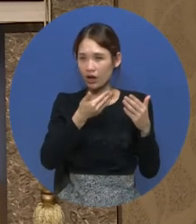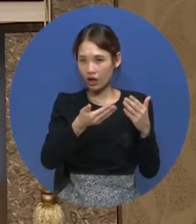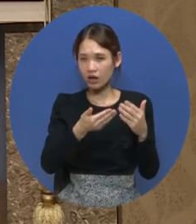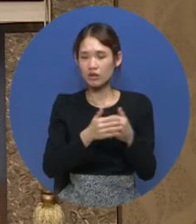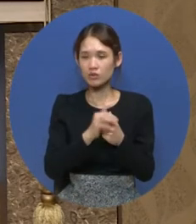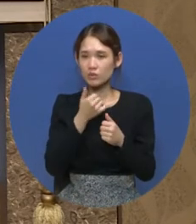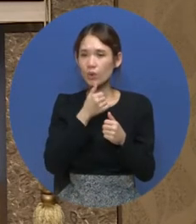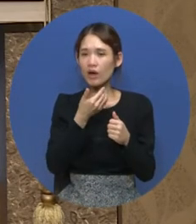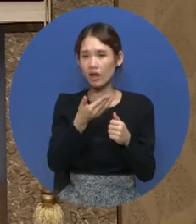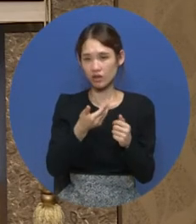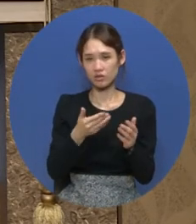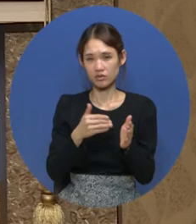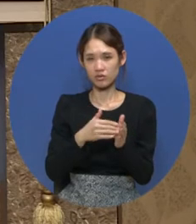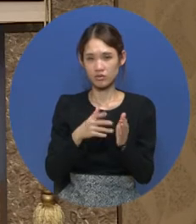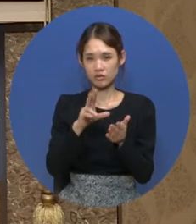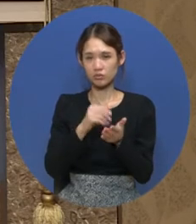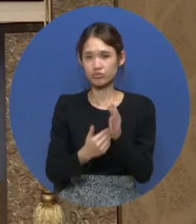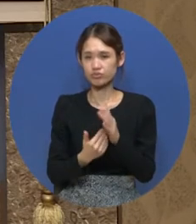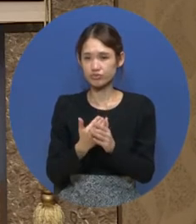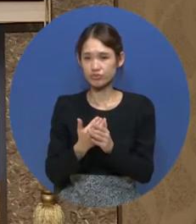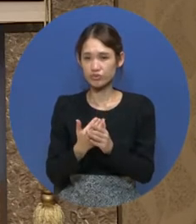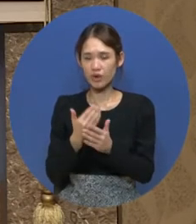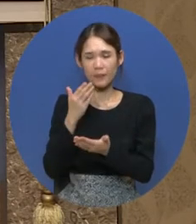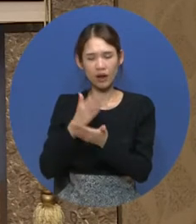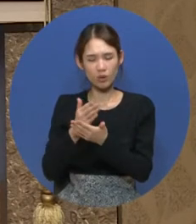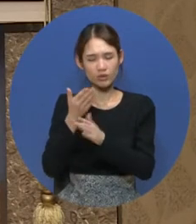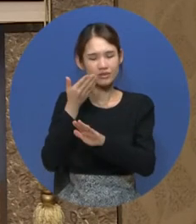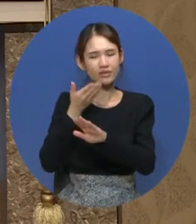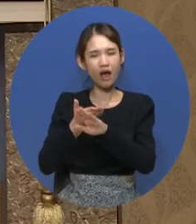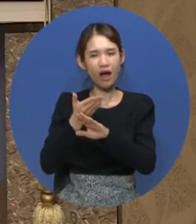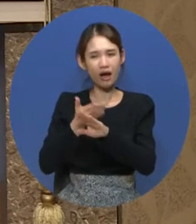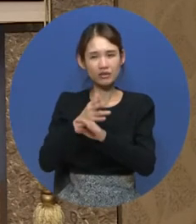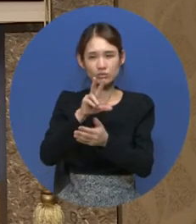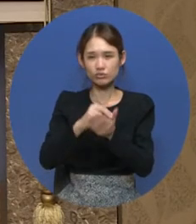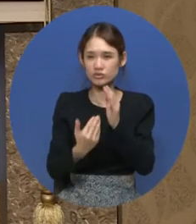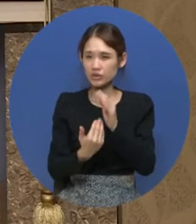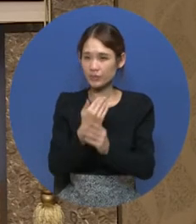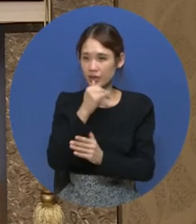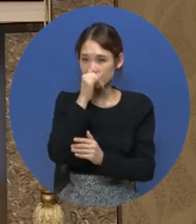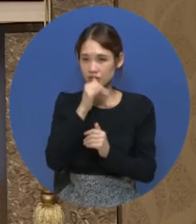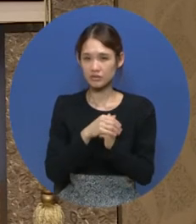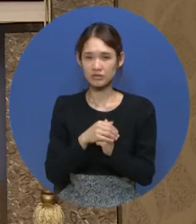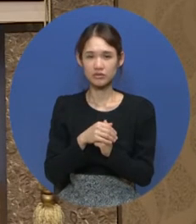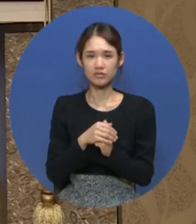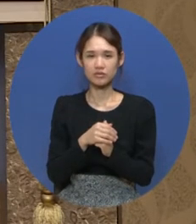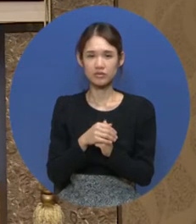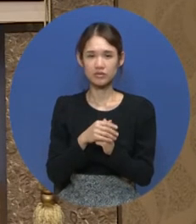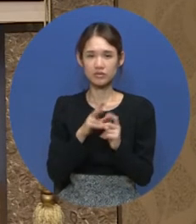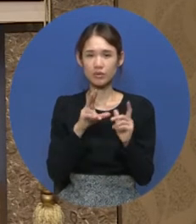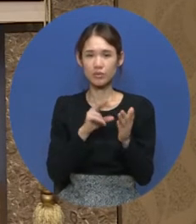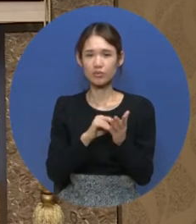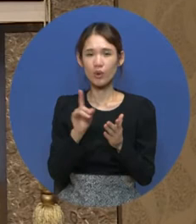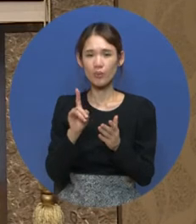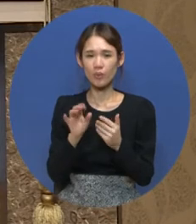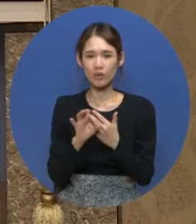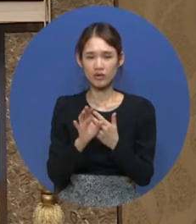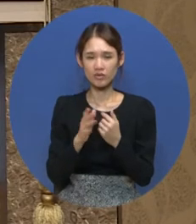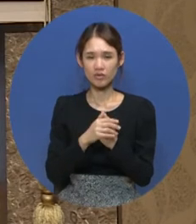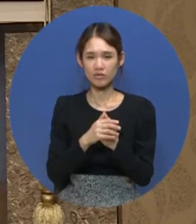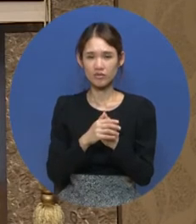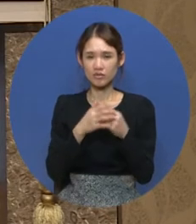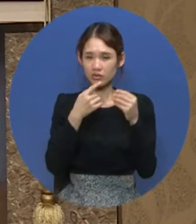해드렸는데 문제는 그런 거 보다는 다른 문제가 이제 발생이 됐어요 어떤 문제냐 며 는 일단은